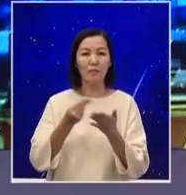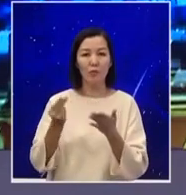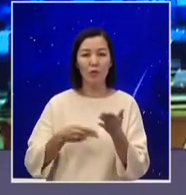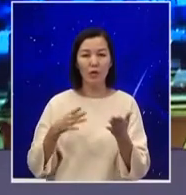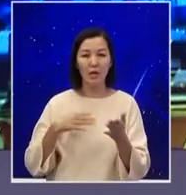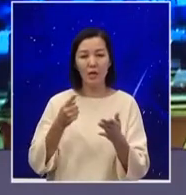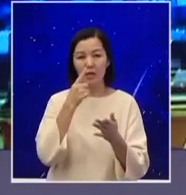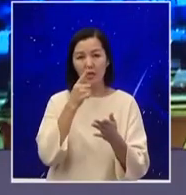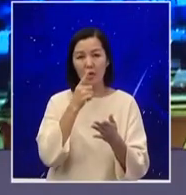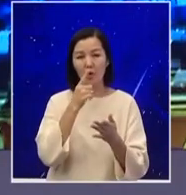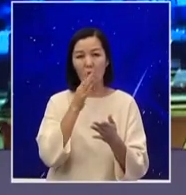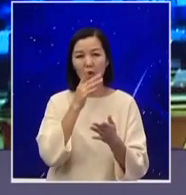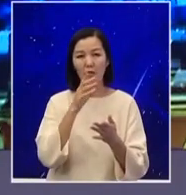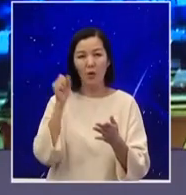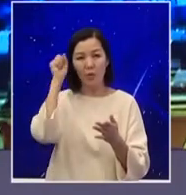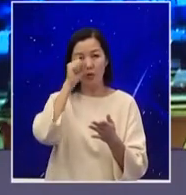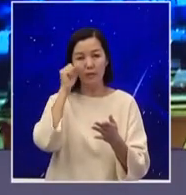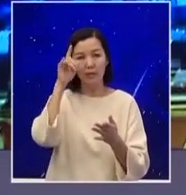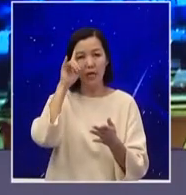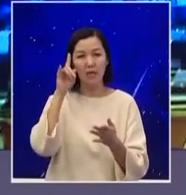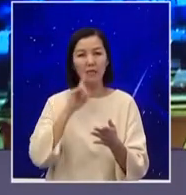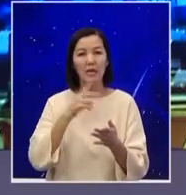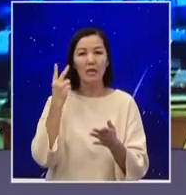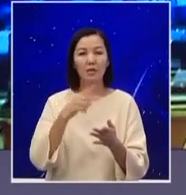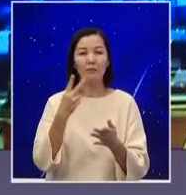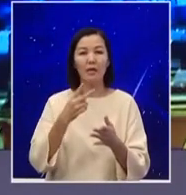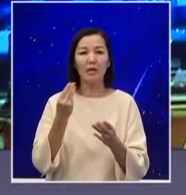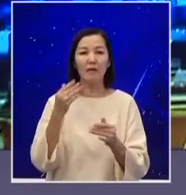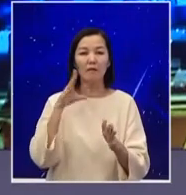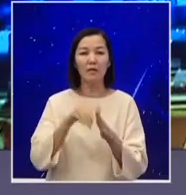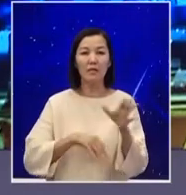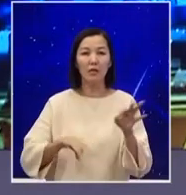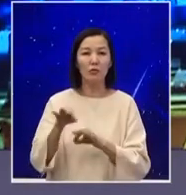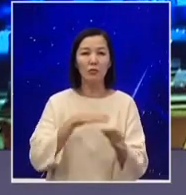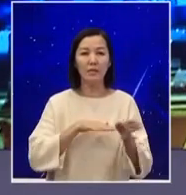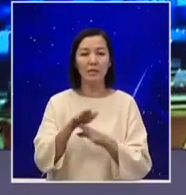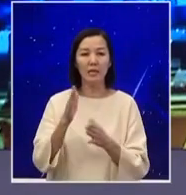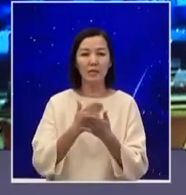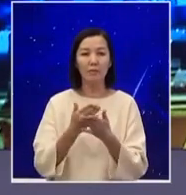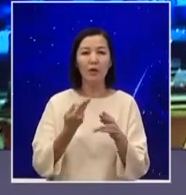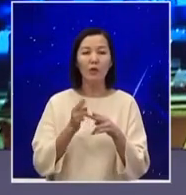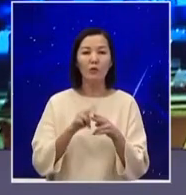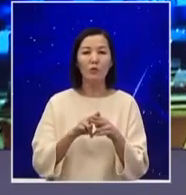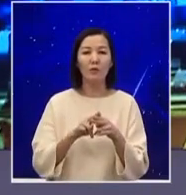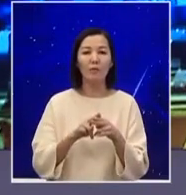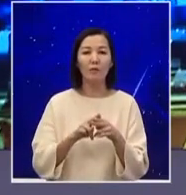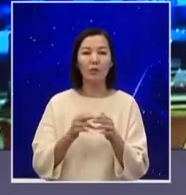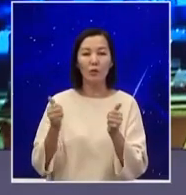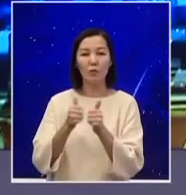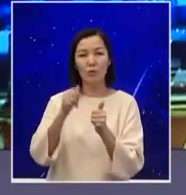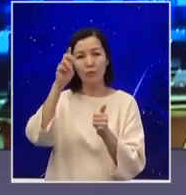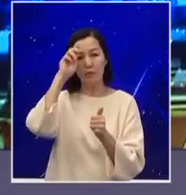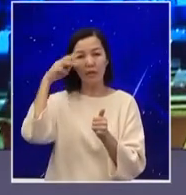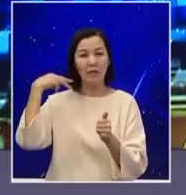қойылған. Таяу уақытта Өзбекстан мен Қазақстанда 22 инвестициялық жоба іске асырылмақ. Сол себепті де көрші ел